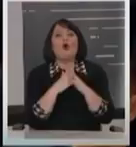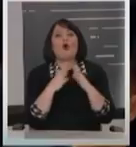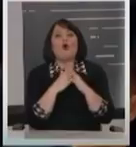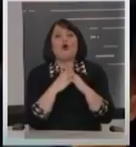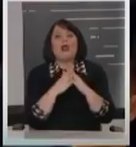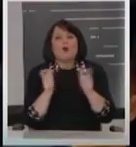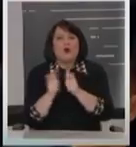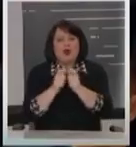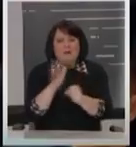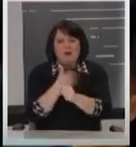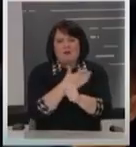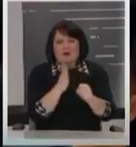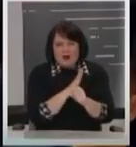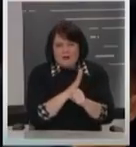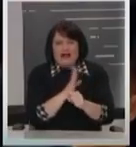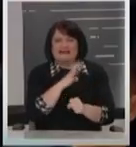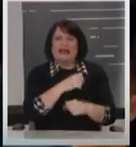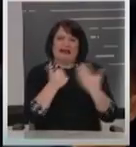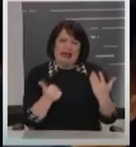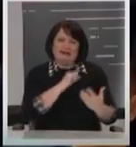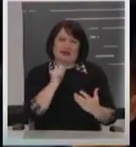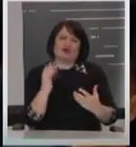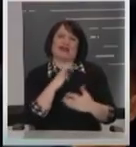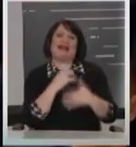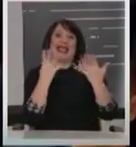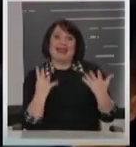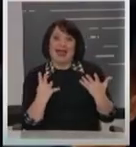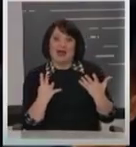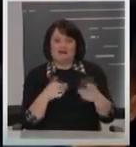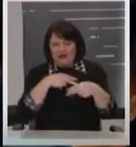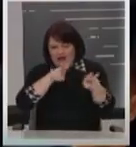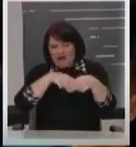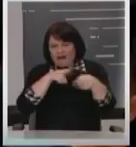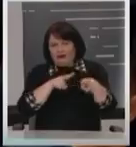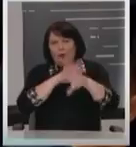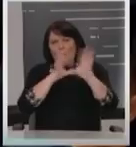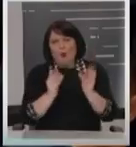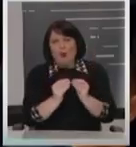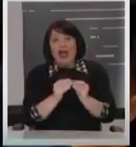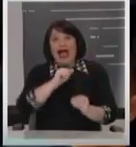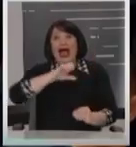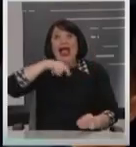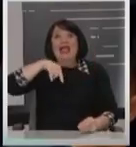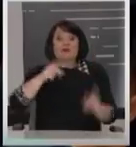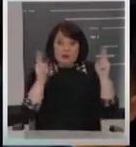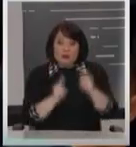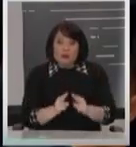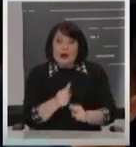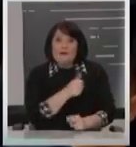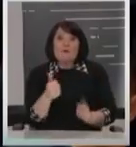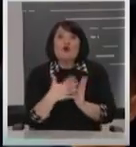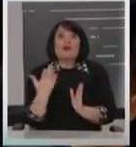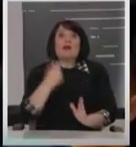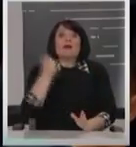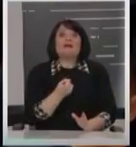κυριολεκτικά, χωριά να καταστρέφονται, άνθρωποι να εκτελούνται από όλες τις παρατάξεις, Ξέρετε ποια ήταν η μείωση του ΑΕΠ? Μόνο